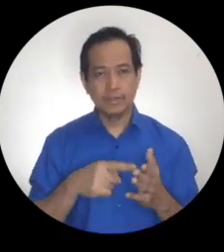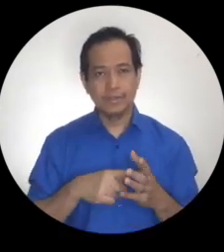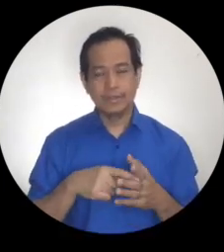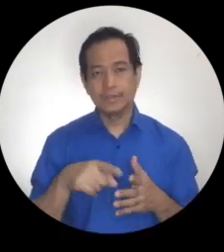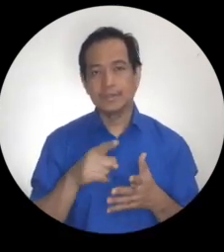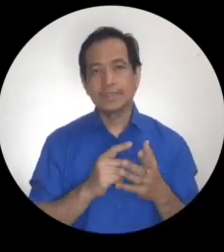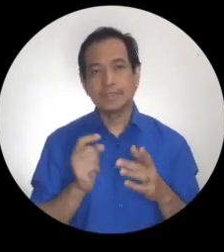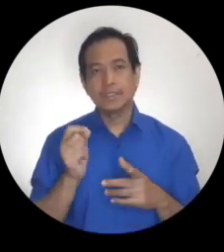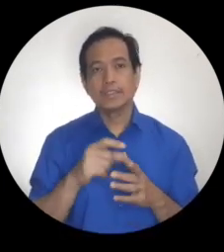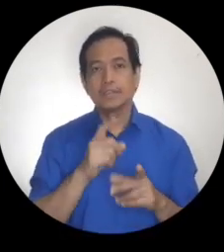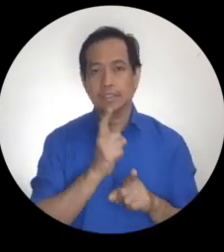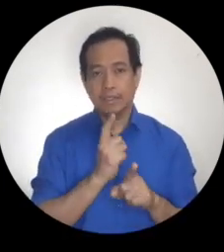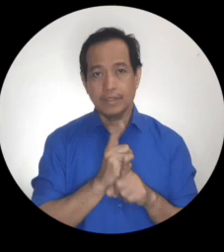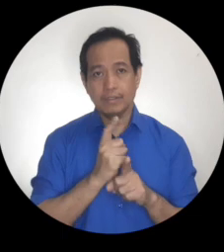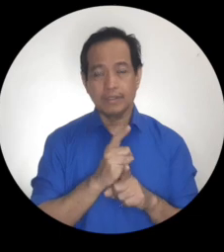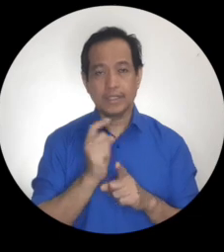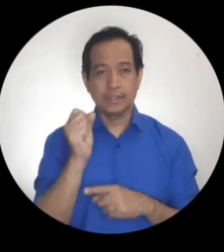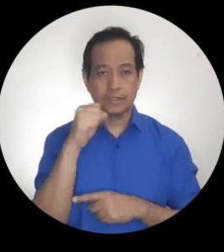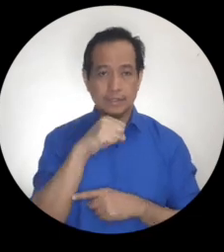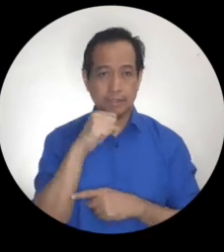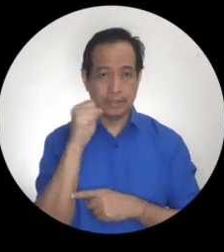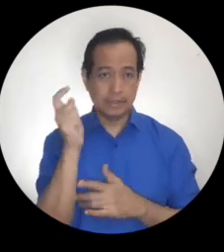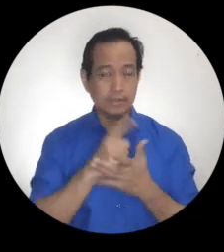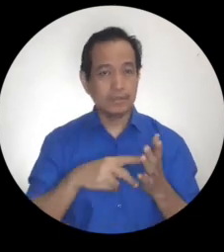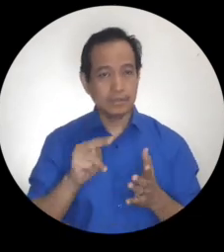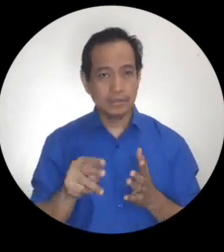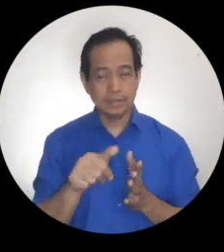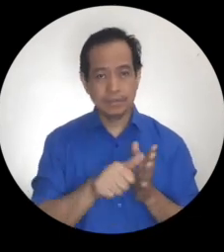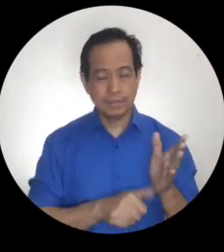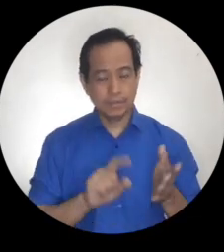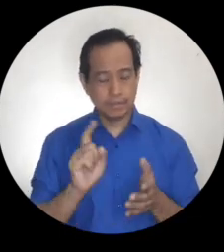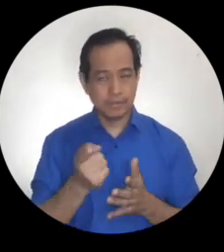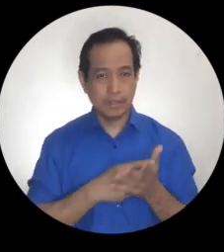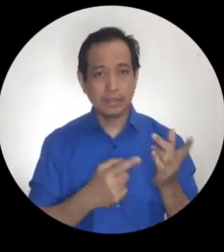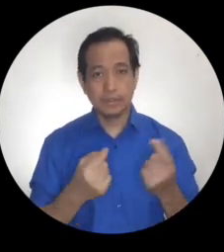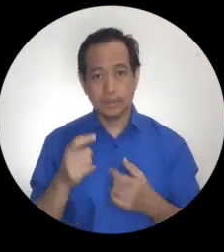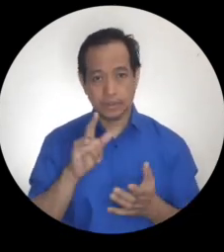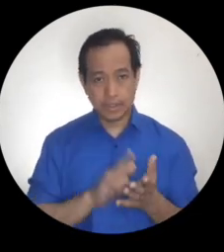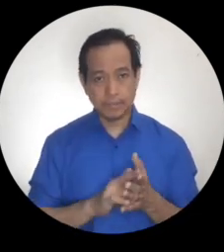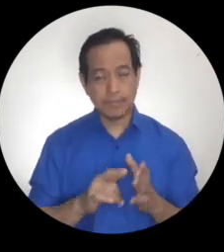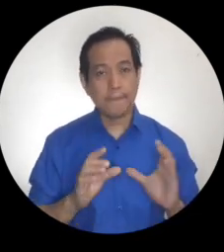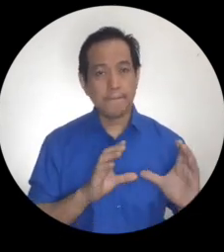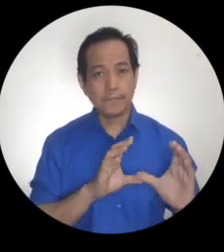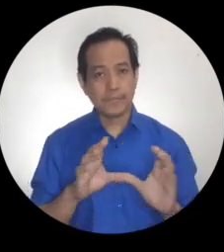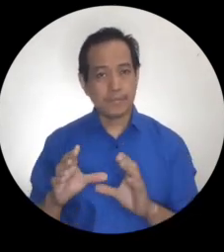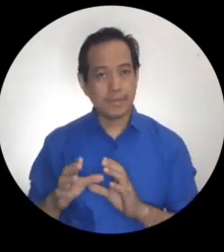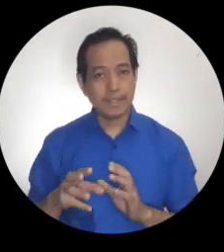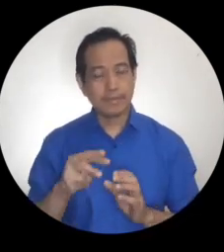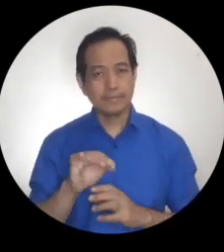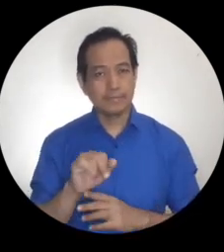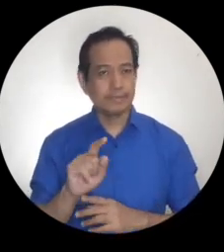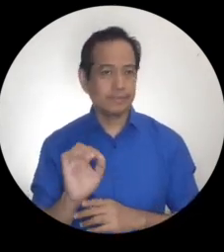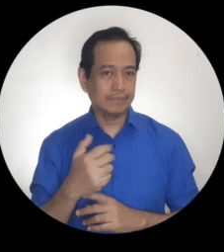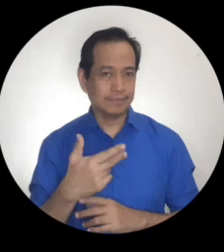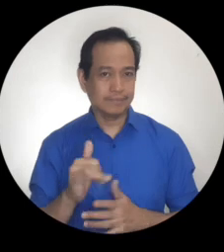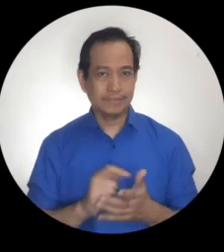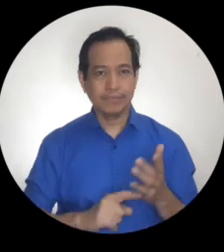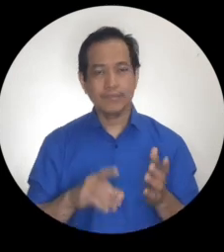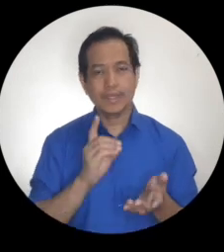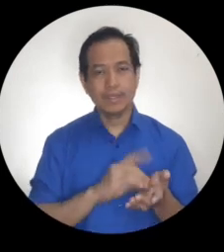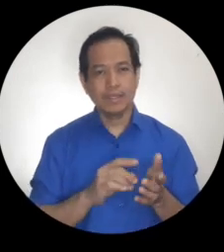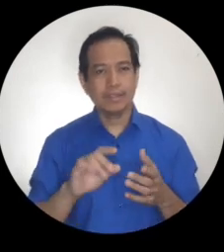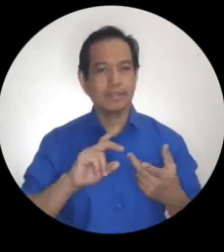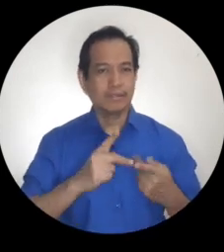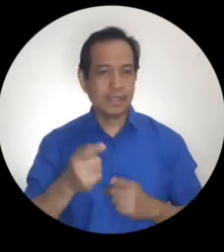para to a certain extent makorekt yung scoliosis, only surgery unfortunately can do that. Common myths, mga